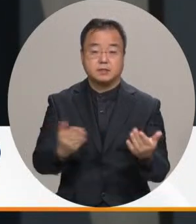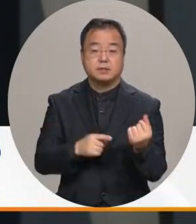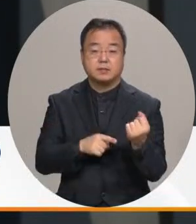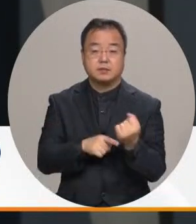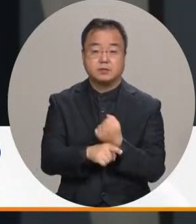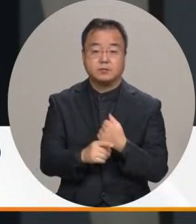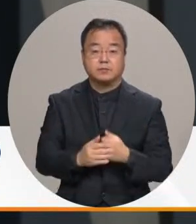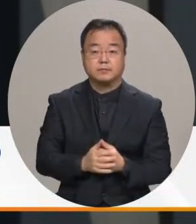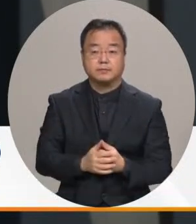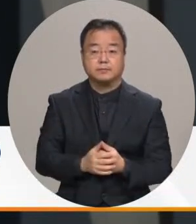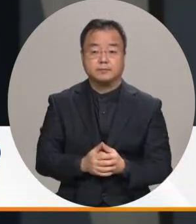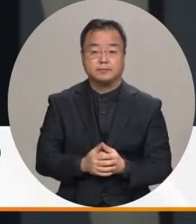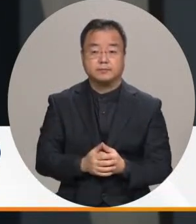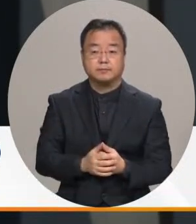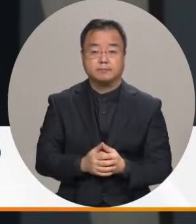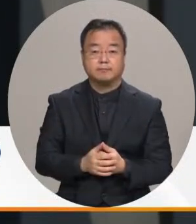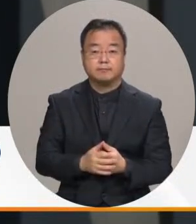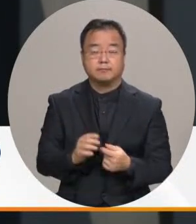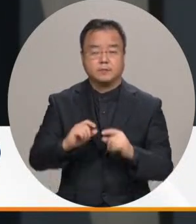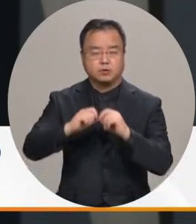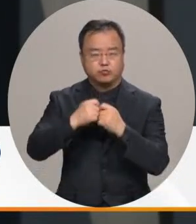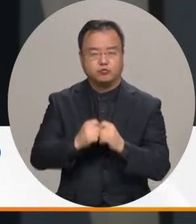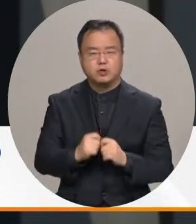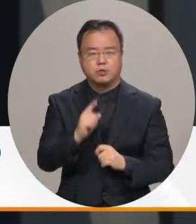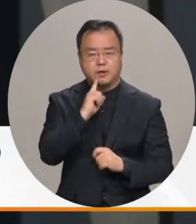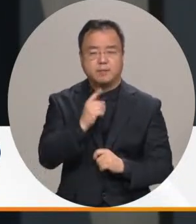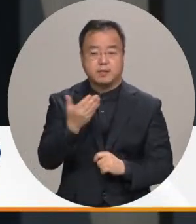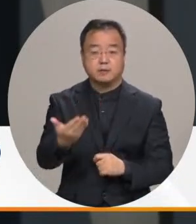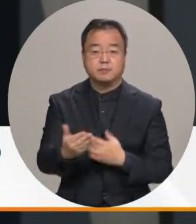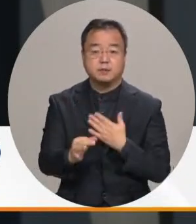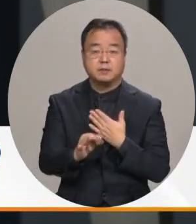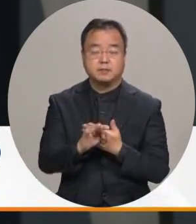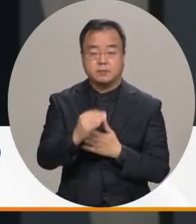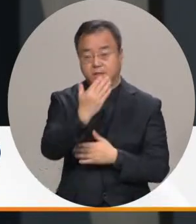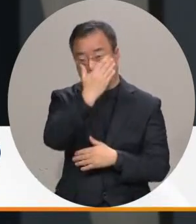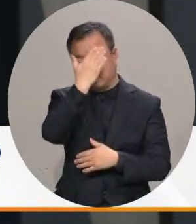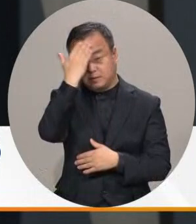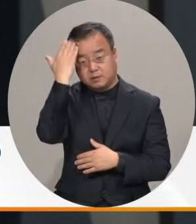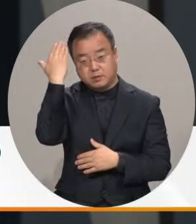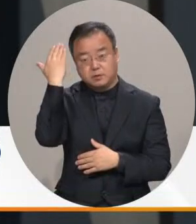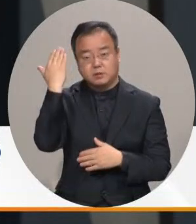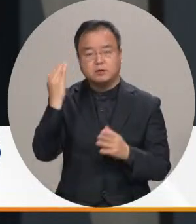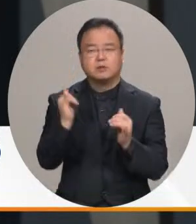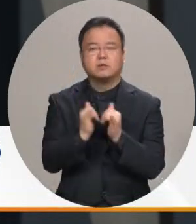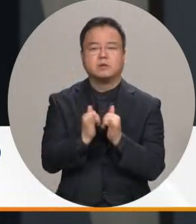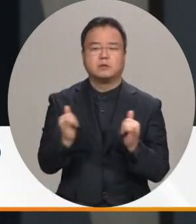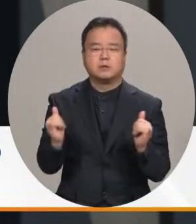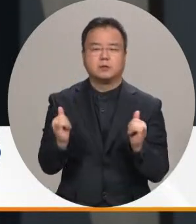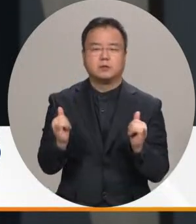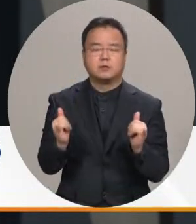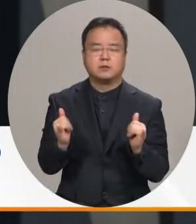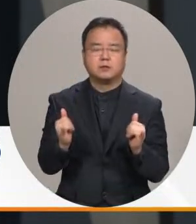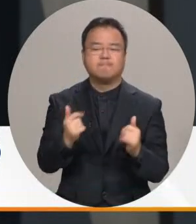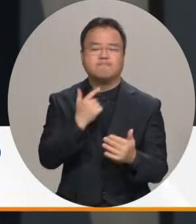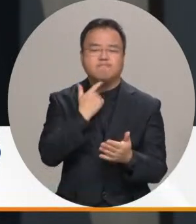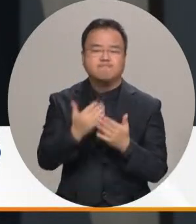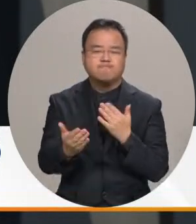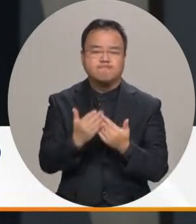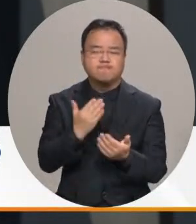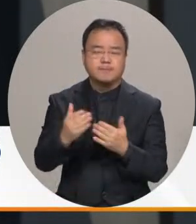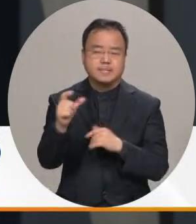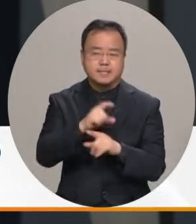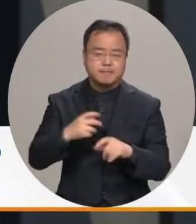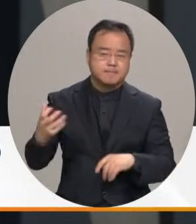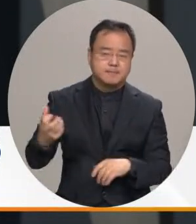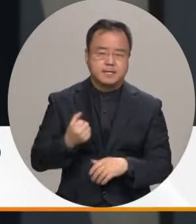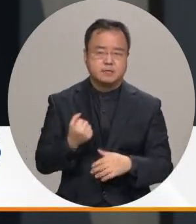있습니다. 그래서 좀 구체적으로 말하면 예를 들면 청년들이 고스펙을 위해서 심하게 경쟁을